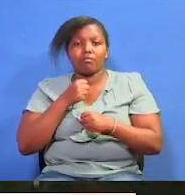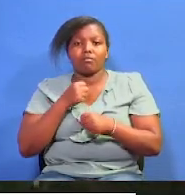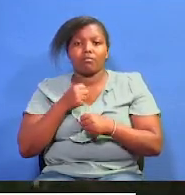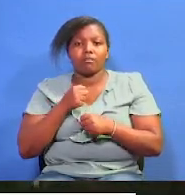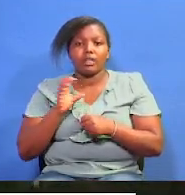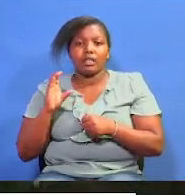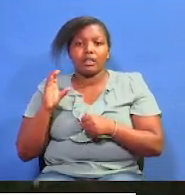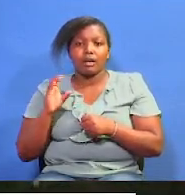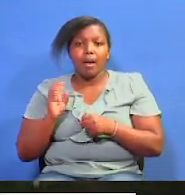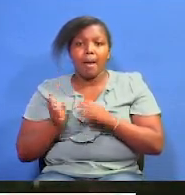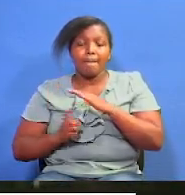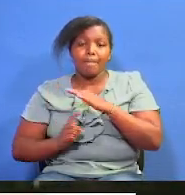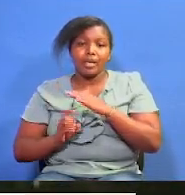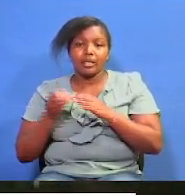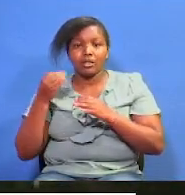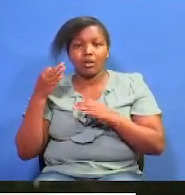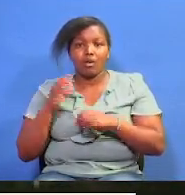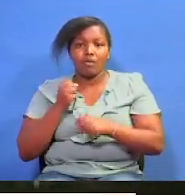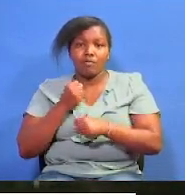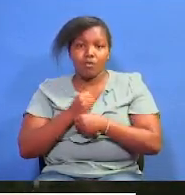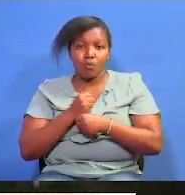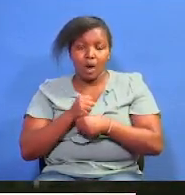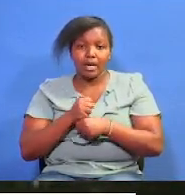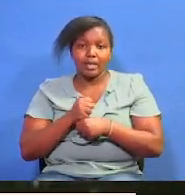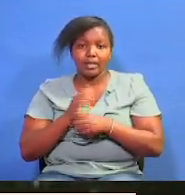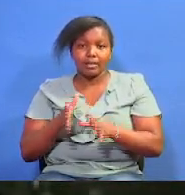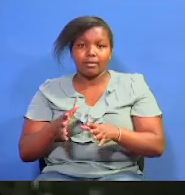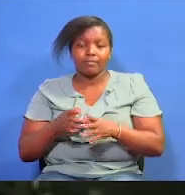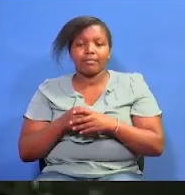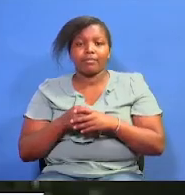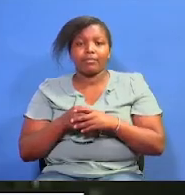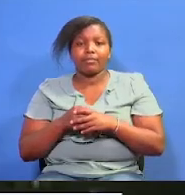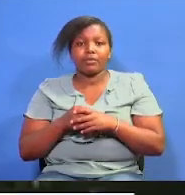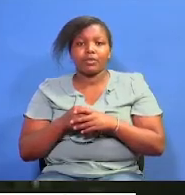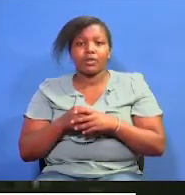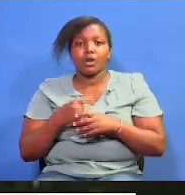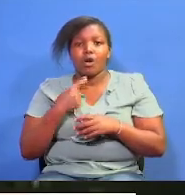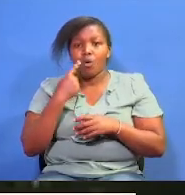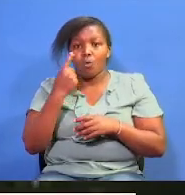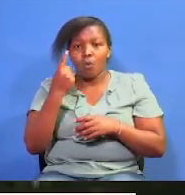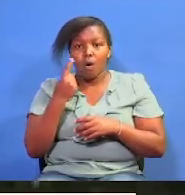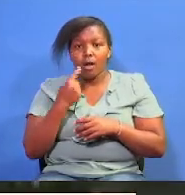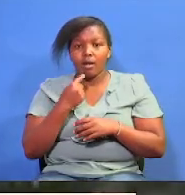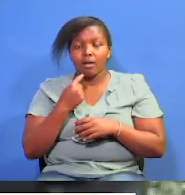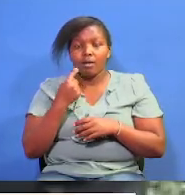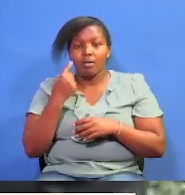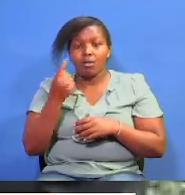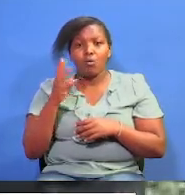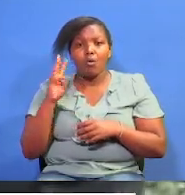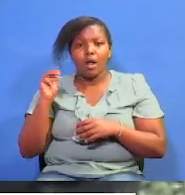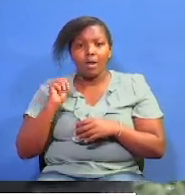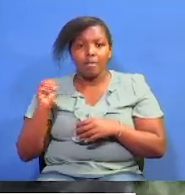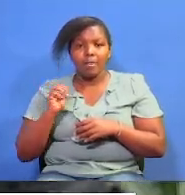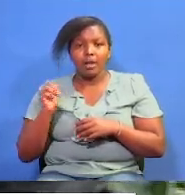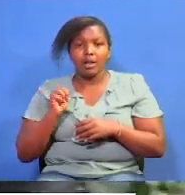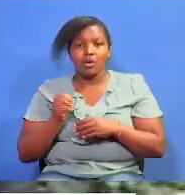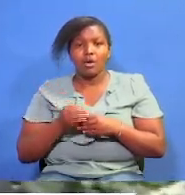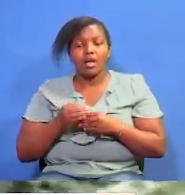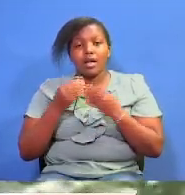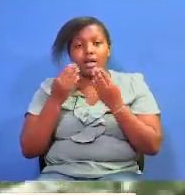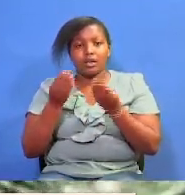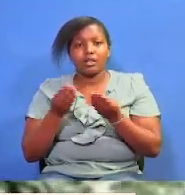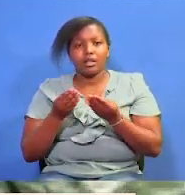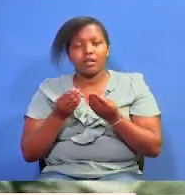Hifadhi ya Jamii ilisema kuwa wanufaika zaidi ya milioni 1 wa mpango huu wa inua jamii watapokea